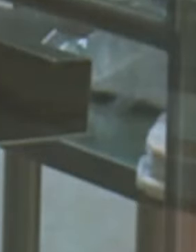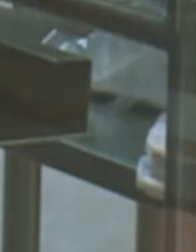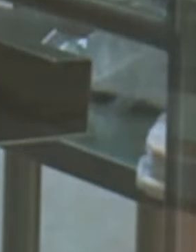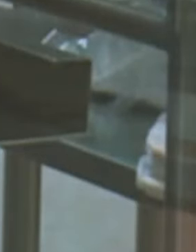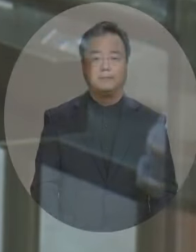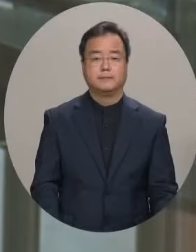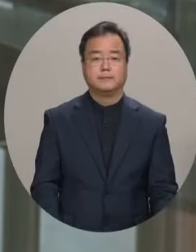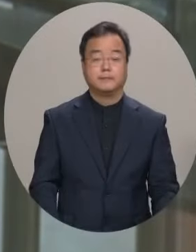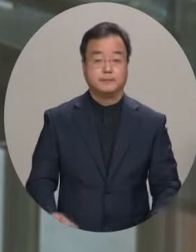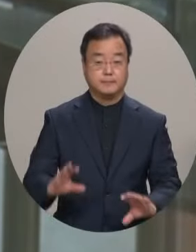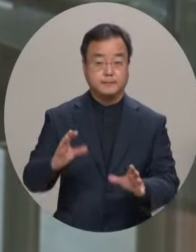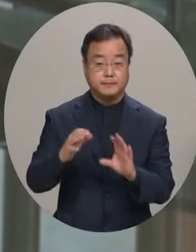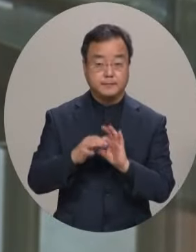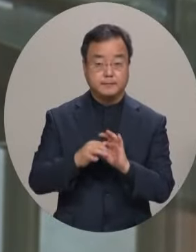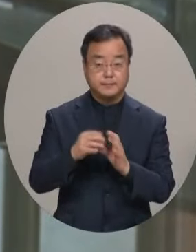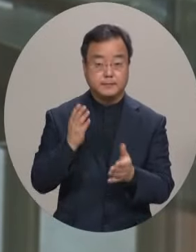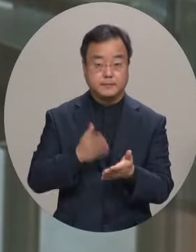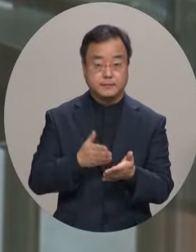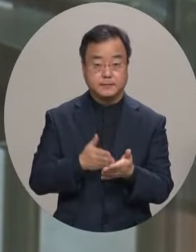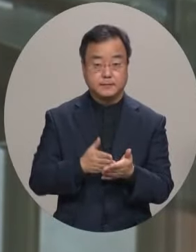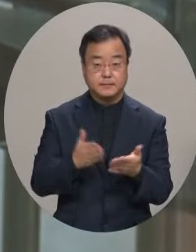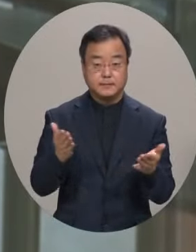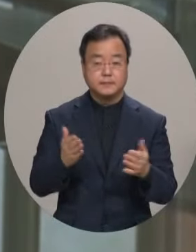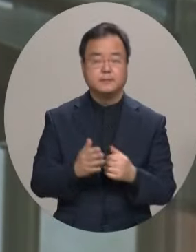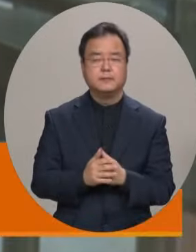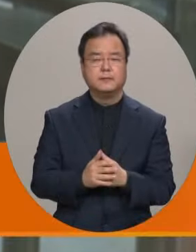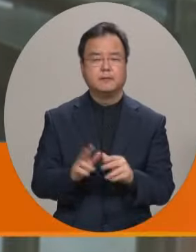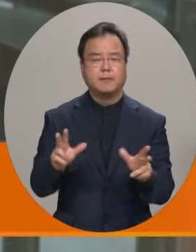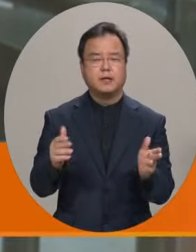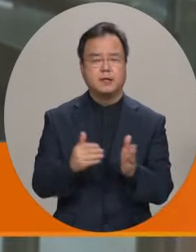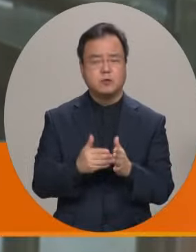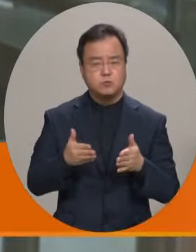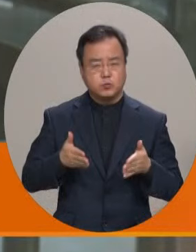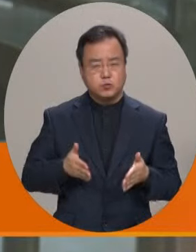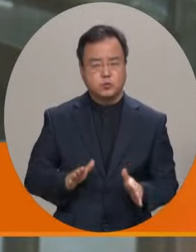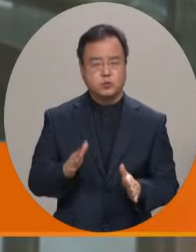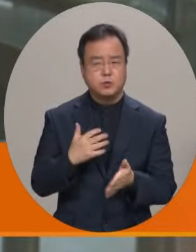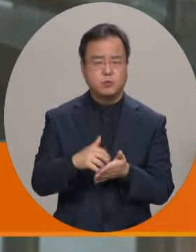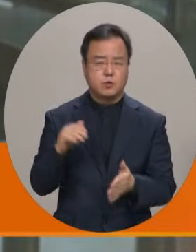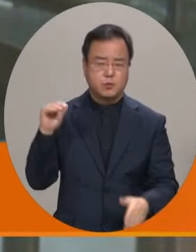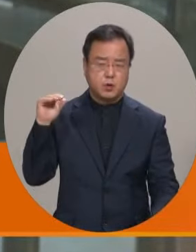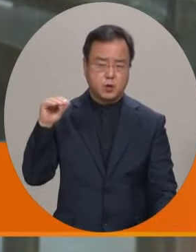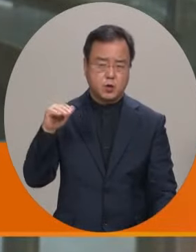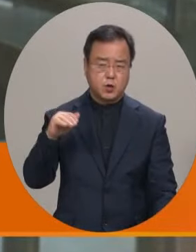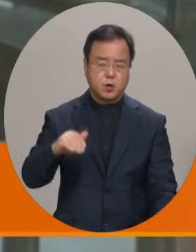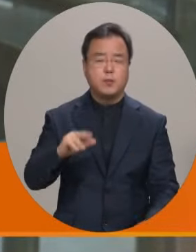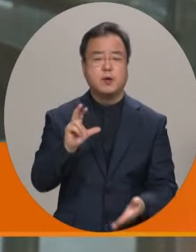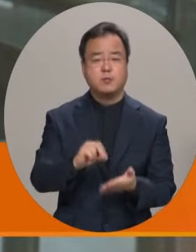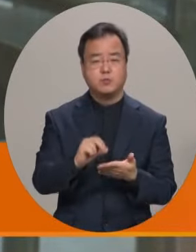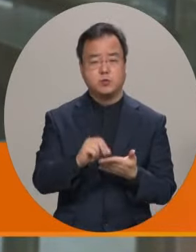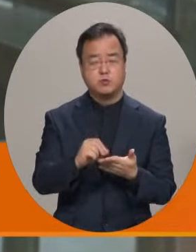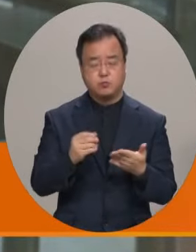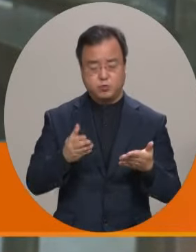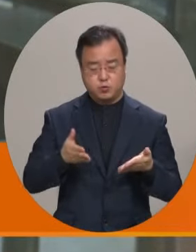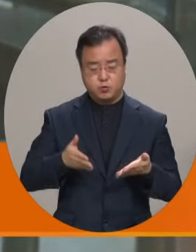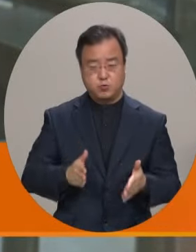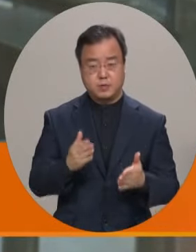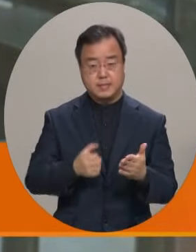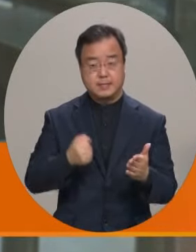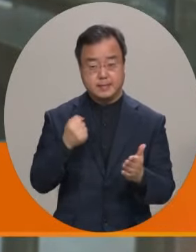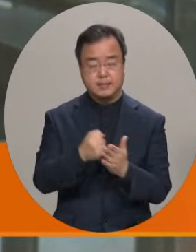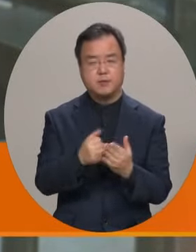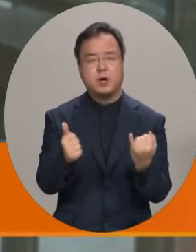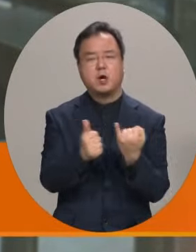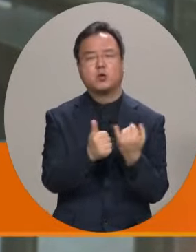세상을 연결하는 뉴스 뉴스 브릿지입니다 그동안 저출생 문제에 대한 대응은 출산을 결심한 기혼 가정을